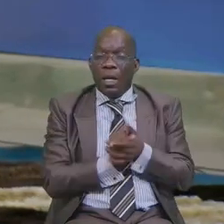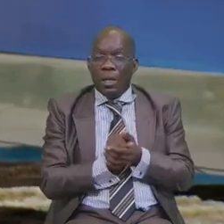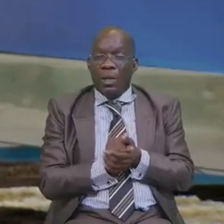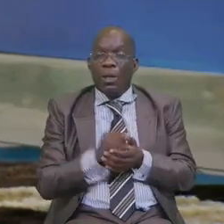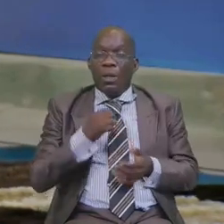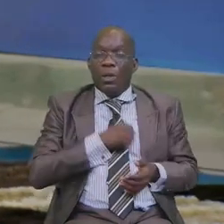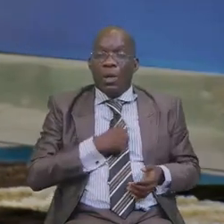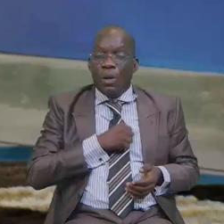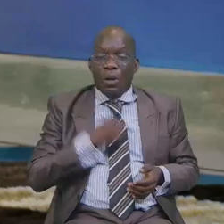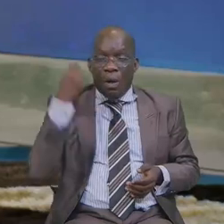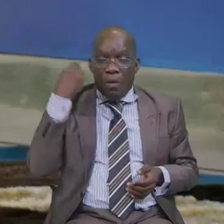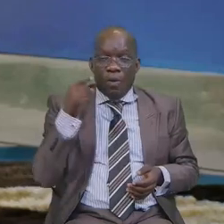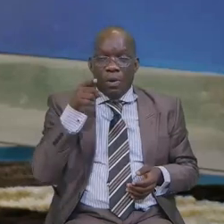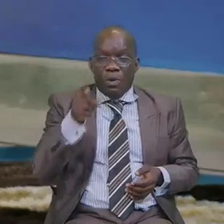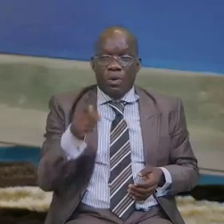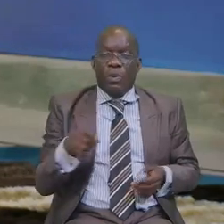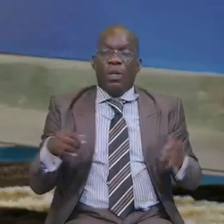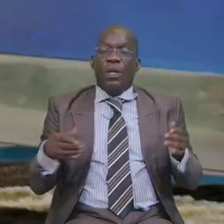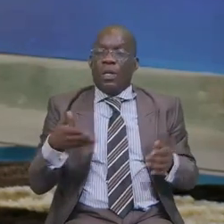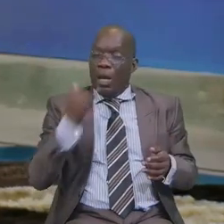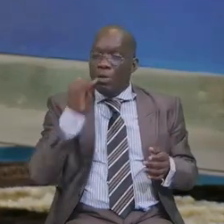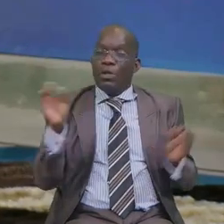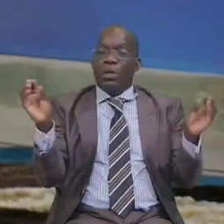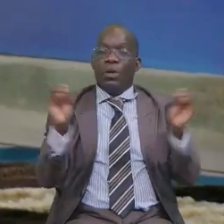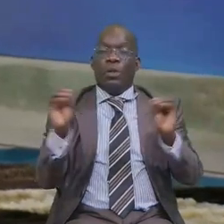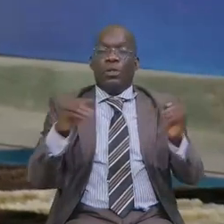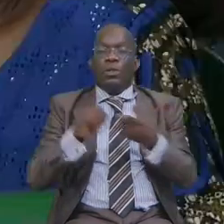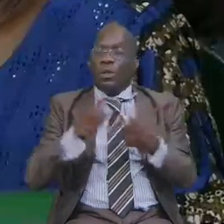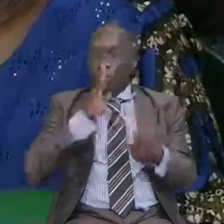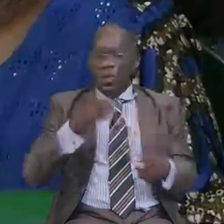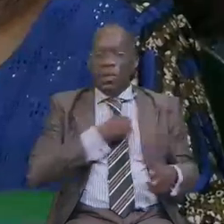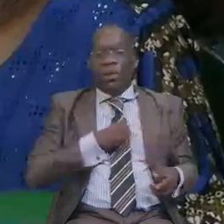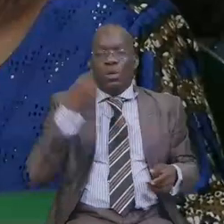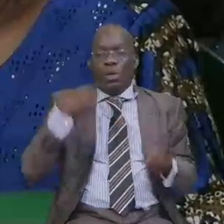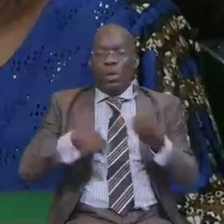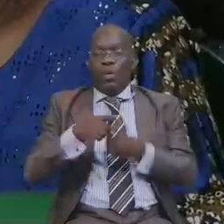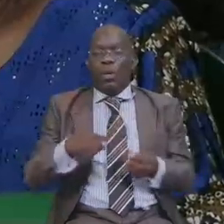Hein. Il n'y a rien pour lequel il faut être désolé. Hein. Nous faisons l'œuvre du royaume.